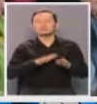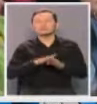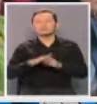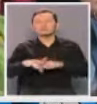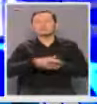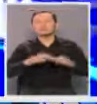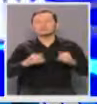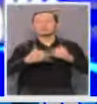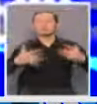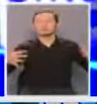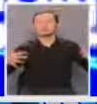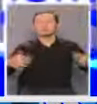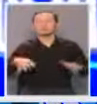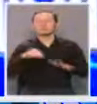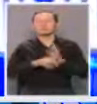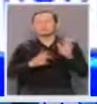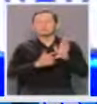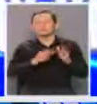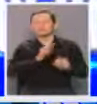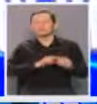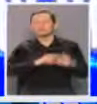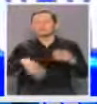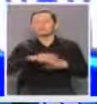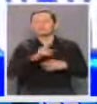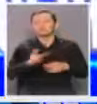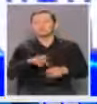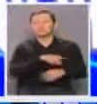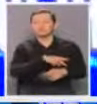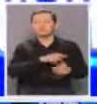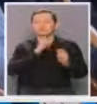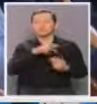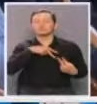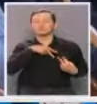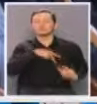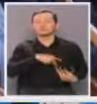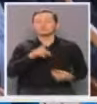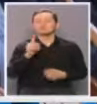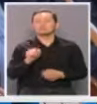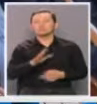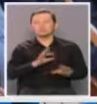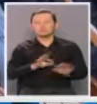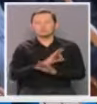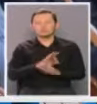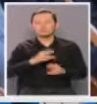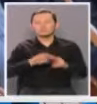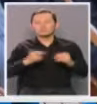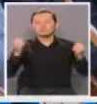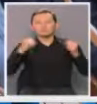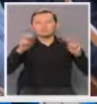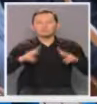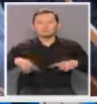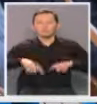зрителей. В ходе вечера 8 работников были награждены нагрудным знаком «Заслуженный работник культуры» от Министерства культуры и спорта